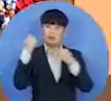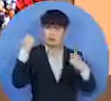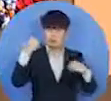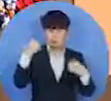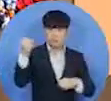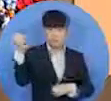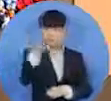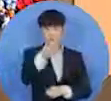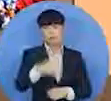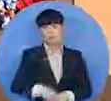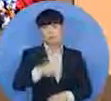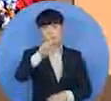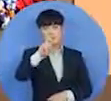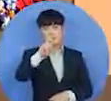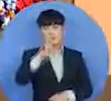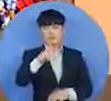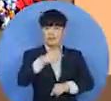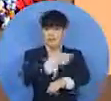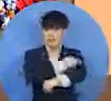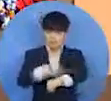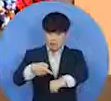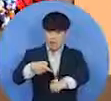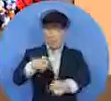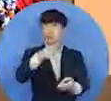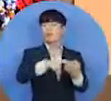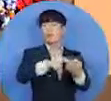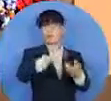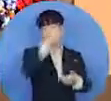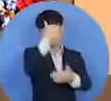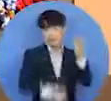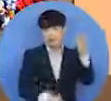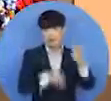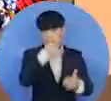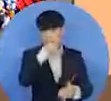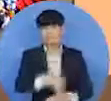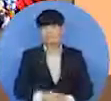국제춤대회 명칭 중 민속이라는 장르적 제한 요소 배제가 눈에 띕니다.